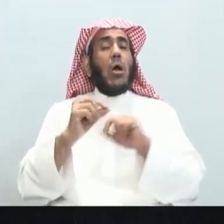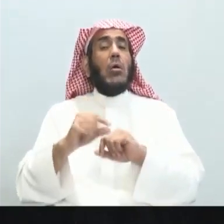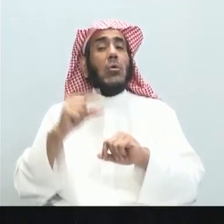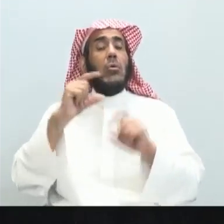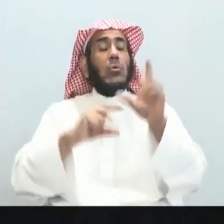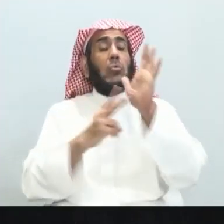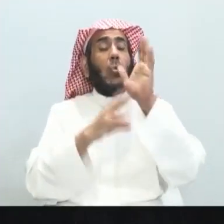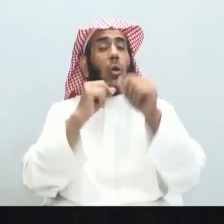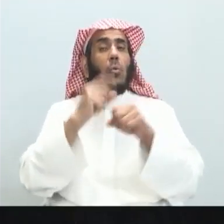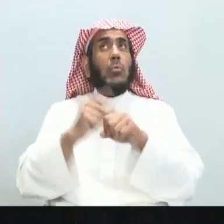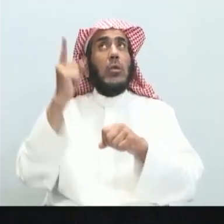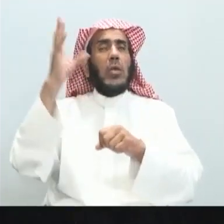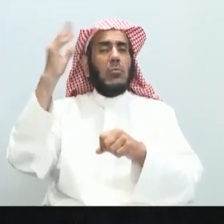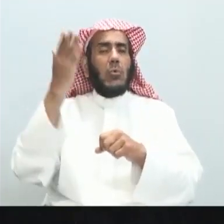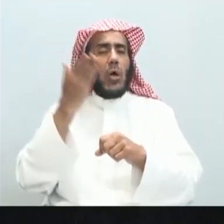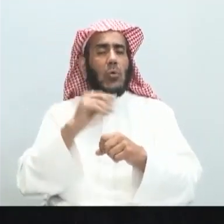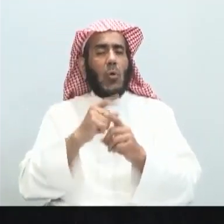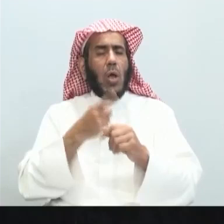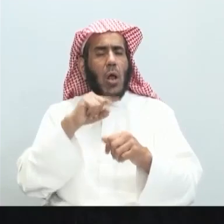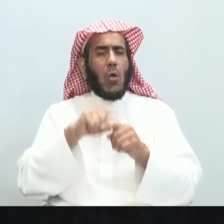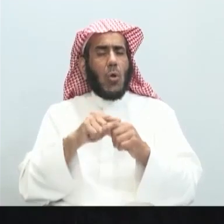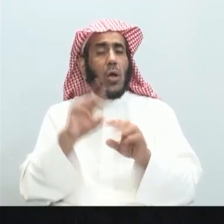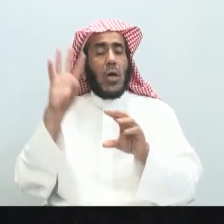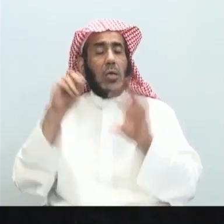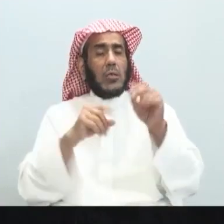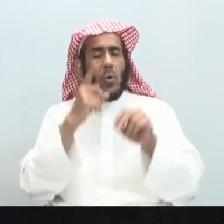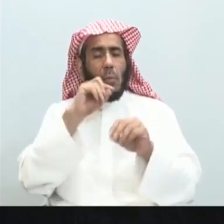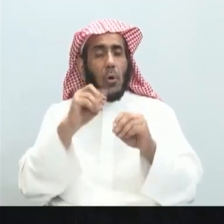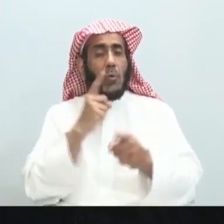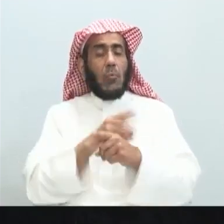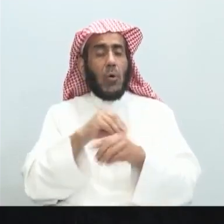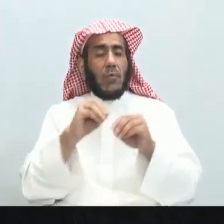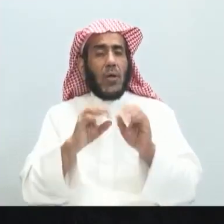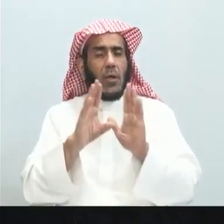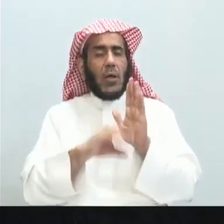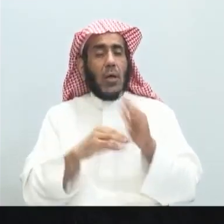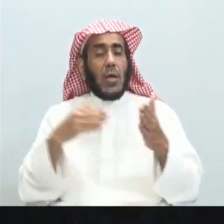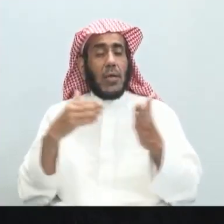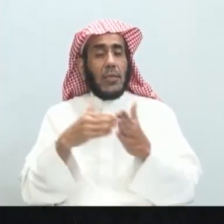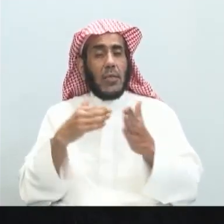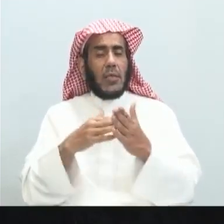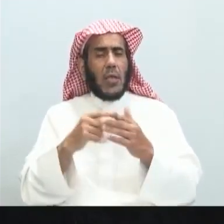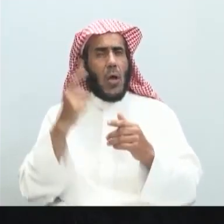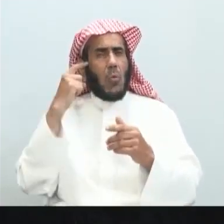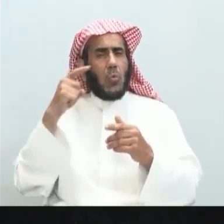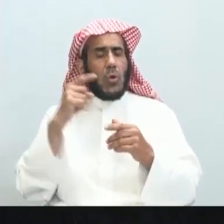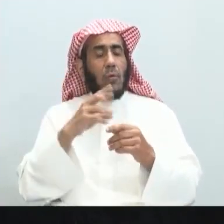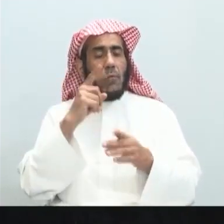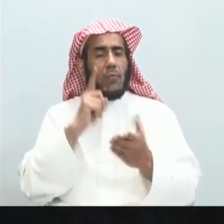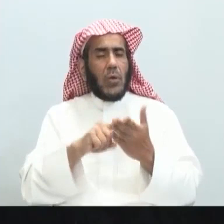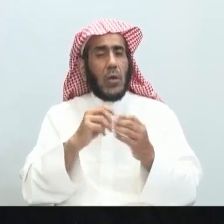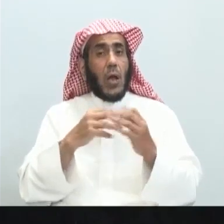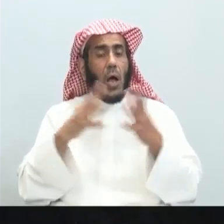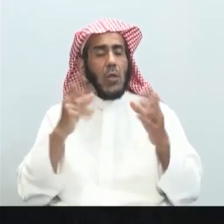من عند الله سبحانه وتعالى ولذلك هناك قصه ينبغي اذكرها في هذا المقام حتى ندرك فعلا عظمه